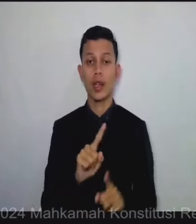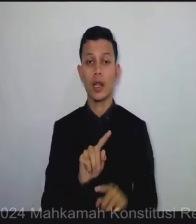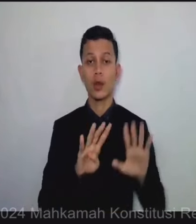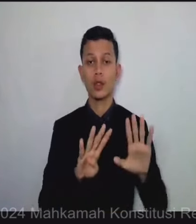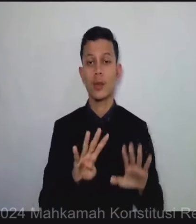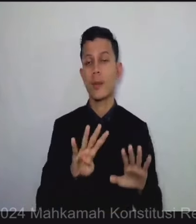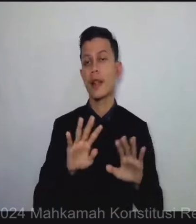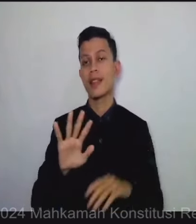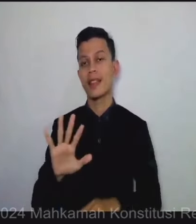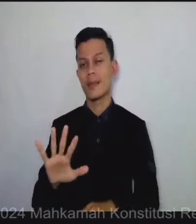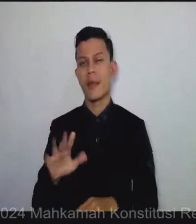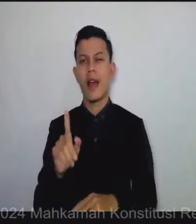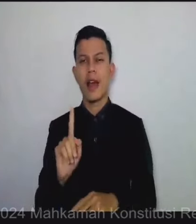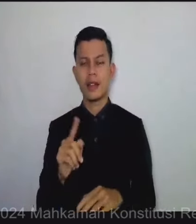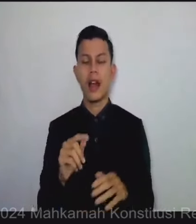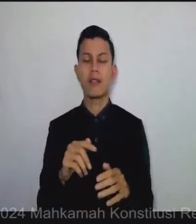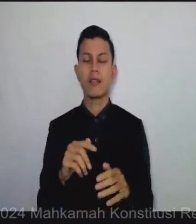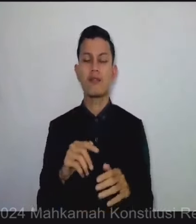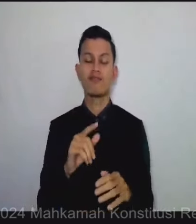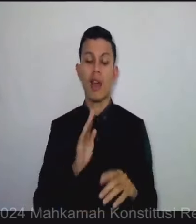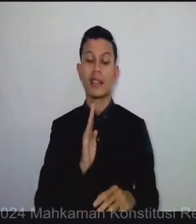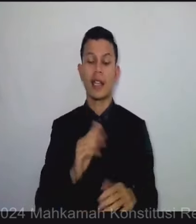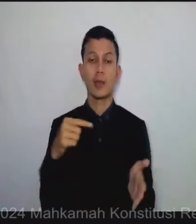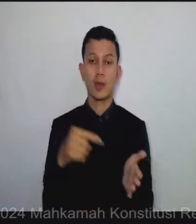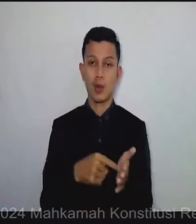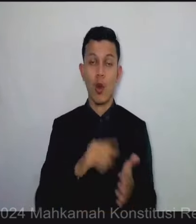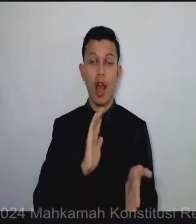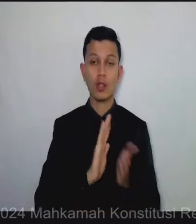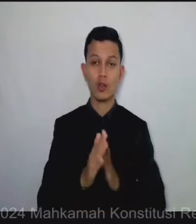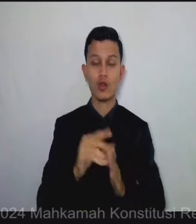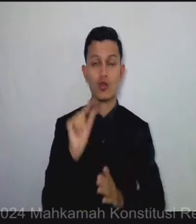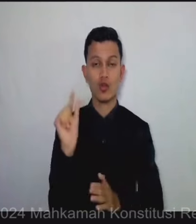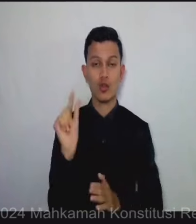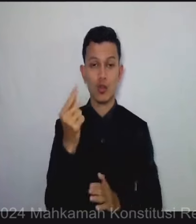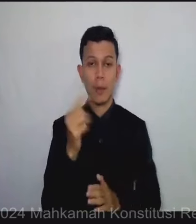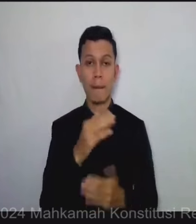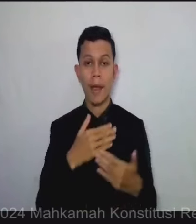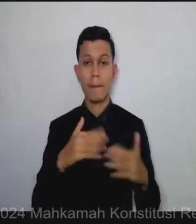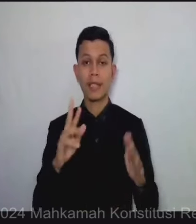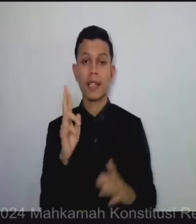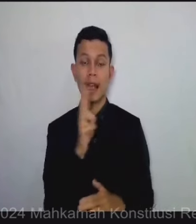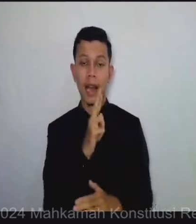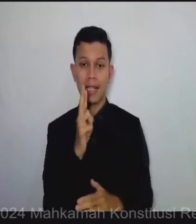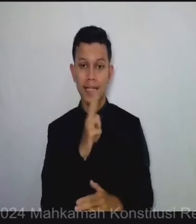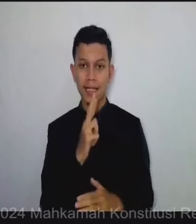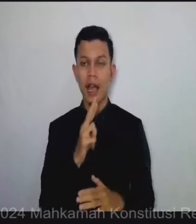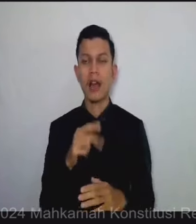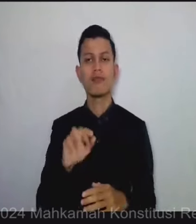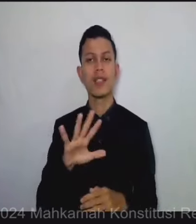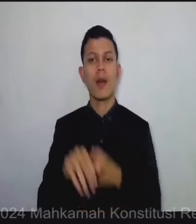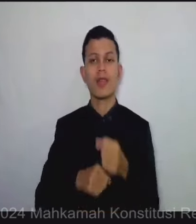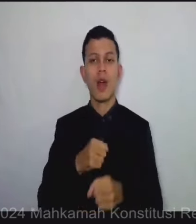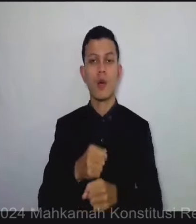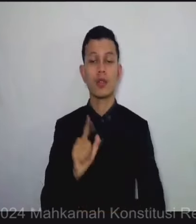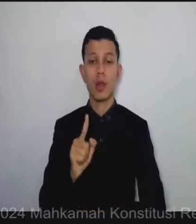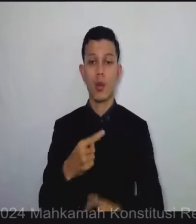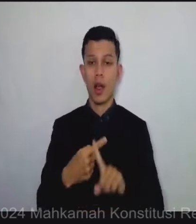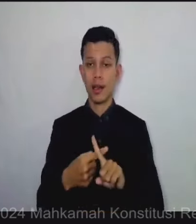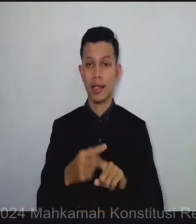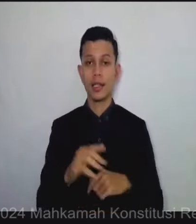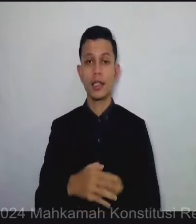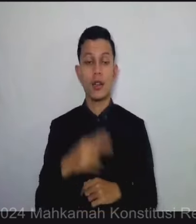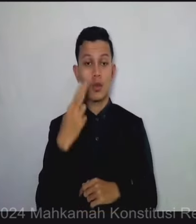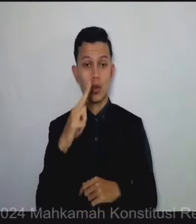eksplisit as penyelenggaraan Pemilu yaitu langsung umum bebas rahasia jujur adil dan dilaksanakan secara berkala setiap 5 tahun sekali untuk mewujudkan